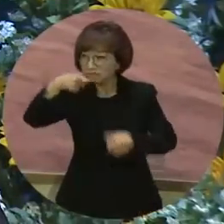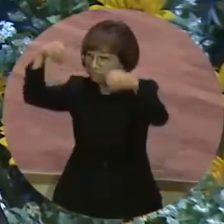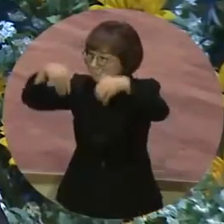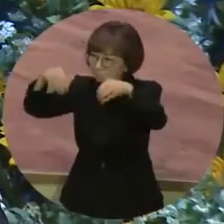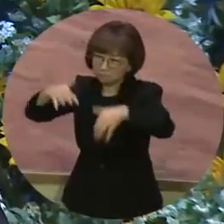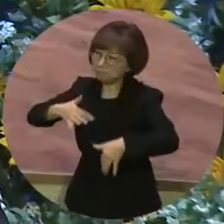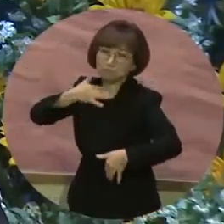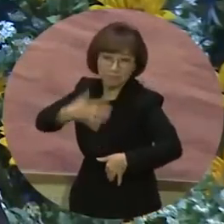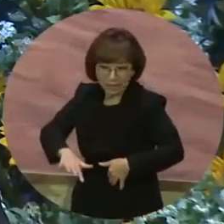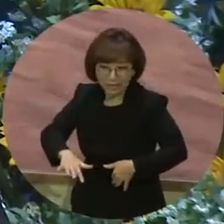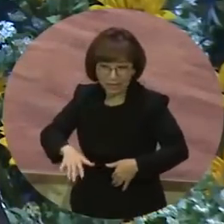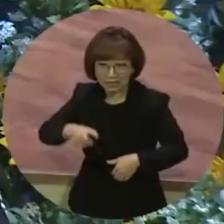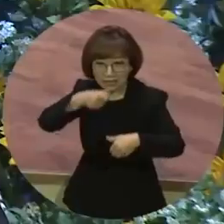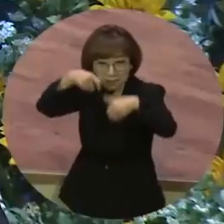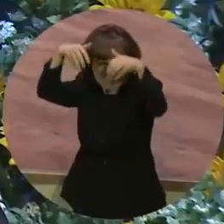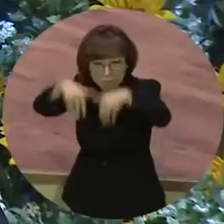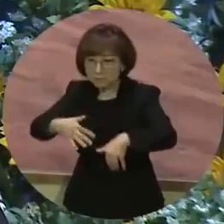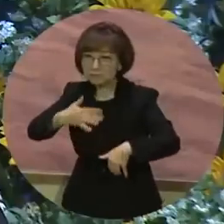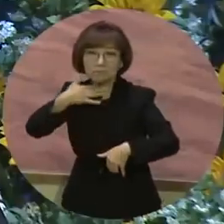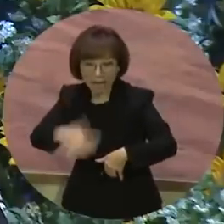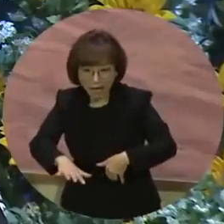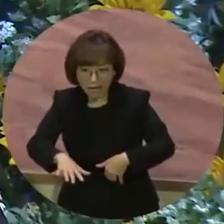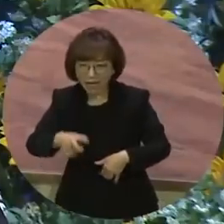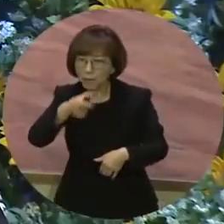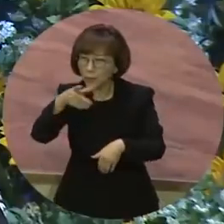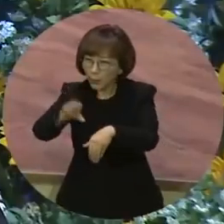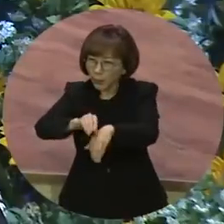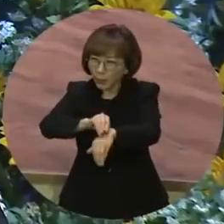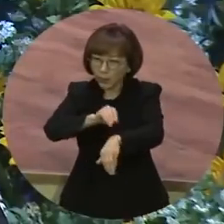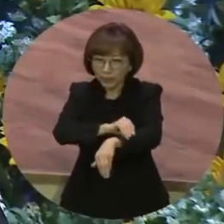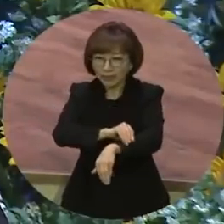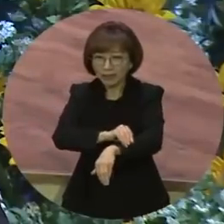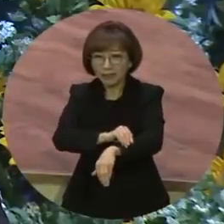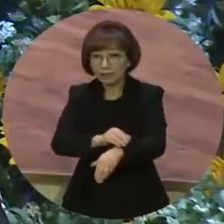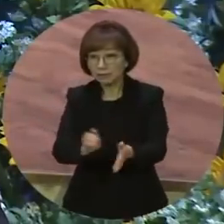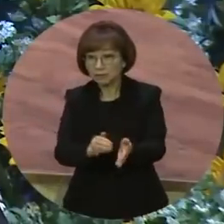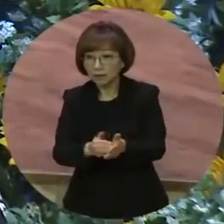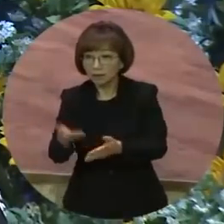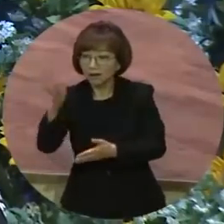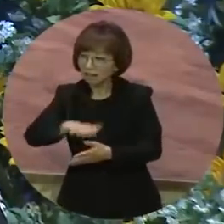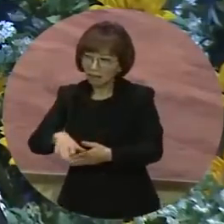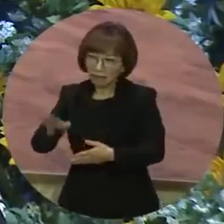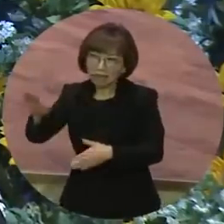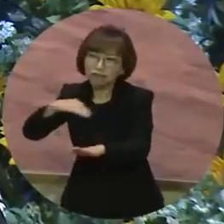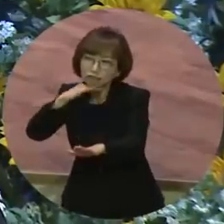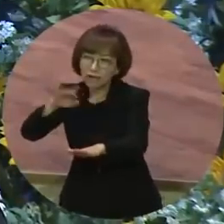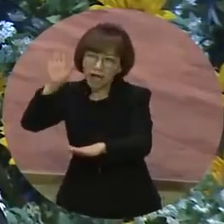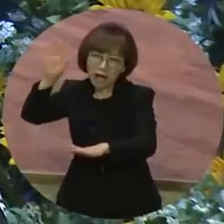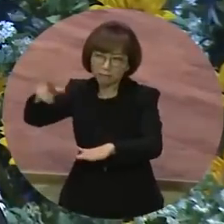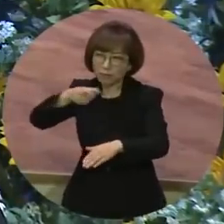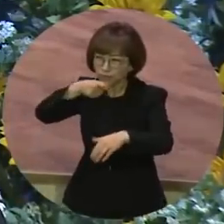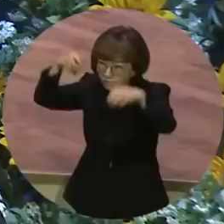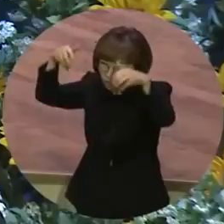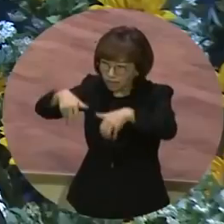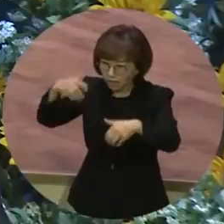그때는 비라는 게 없었습니다. 그건 이슬이 땅을 젖었을 뿐이에요. 근데 뭐 하늘에서 물이 쏟아진데 완전 돌았다.